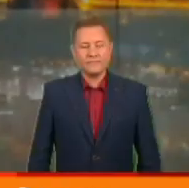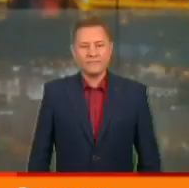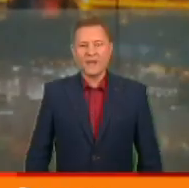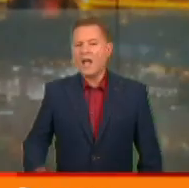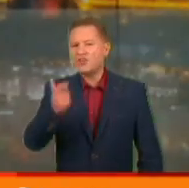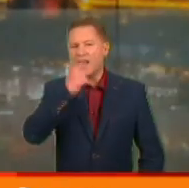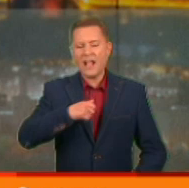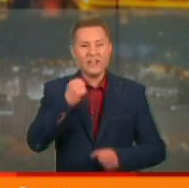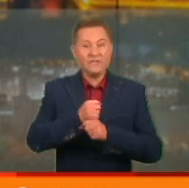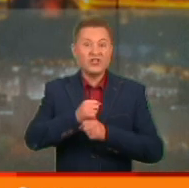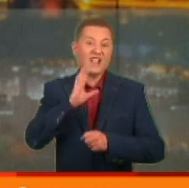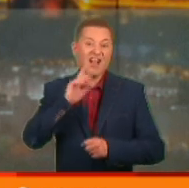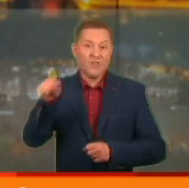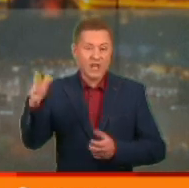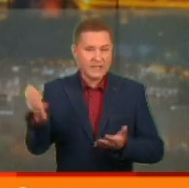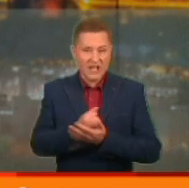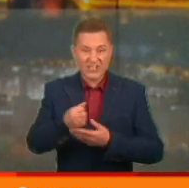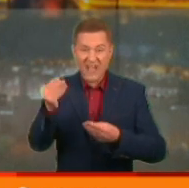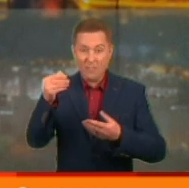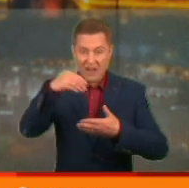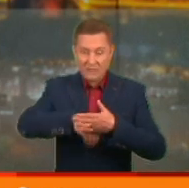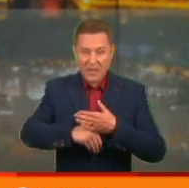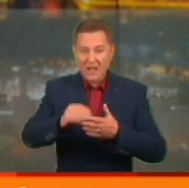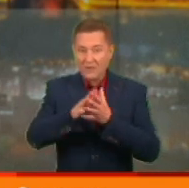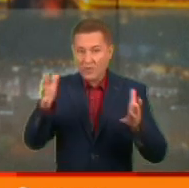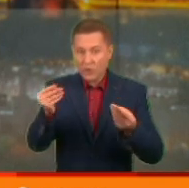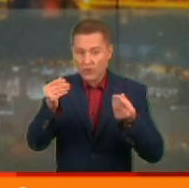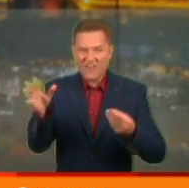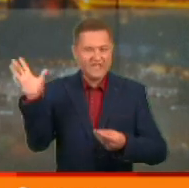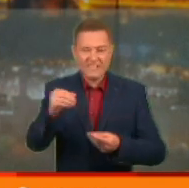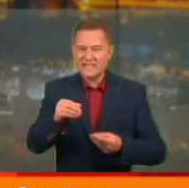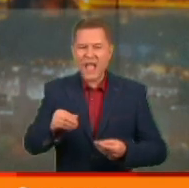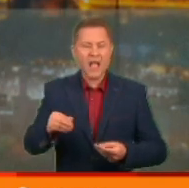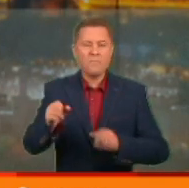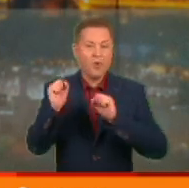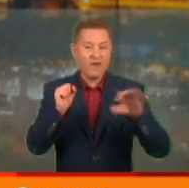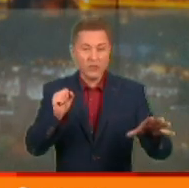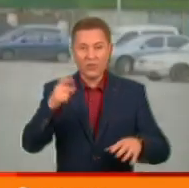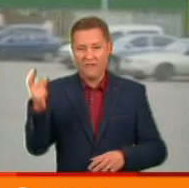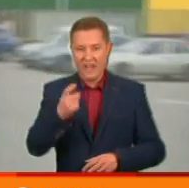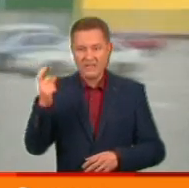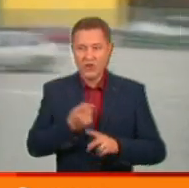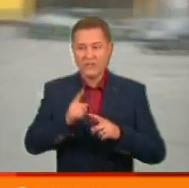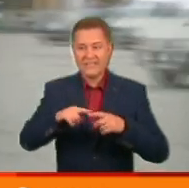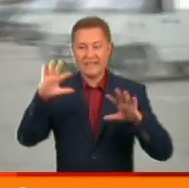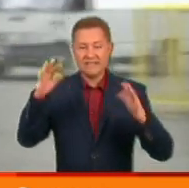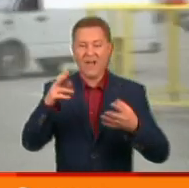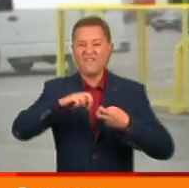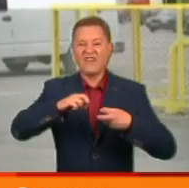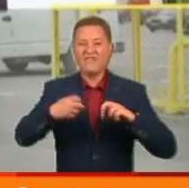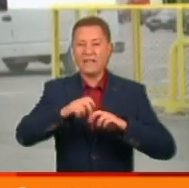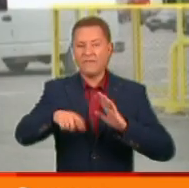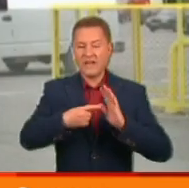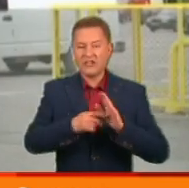Шляхетний вчинок. Вона знайшла на вулиці портмоне з кругленькою сумою і все до копійки повернула власникові. Це сталося в